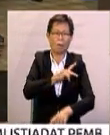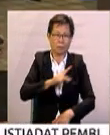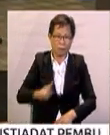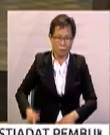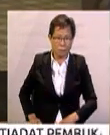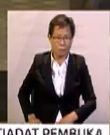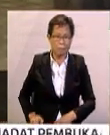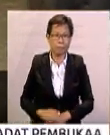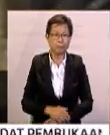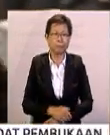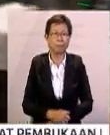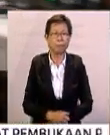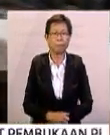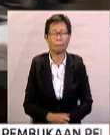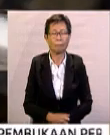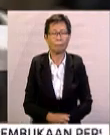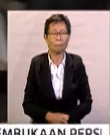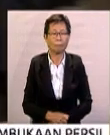Agong.